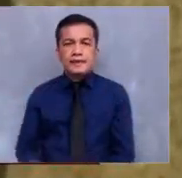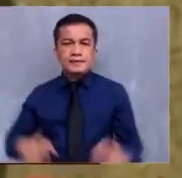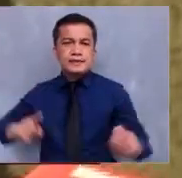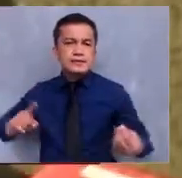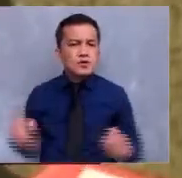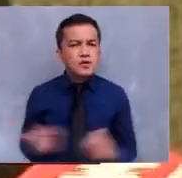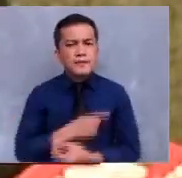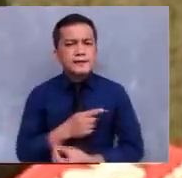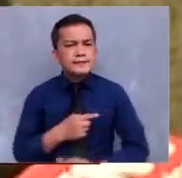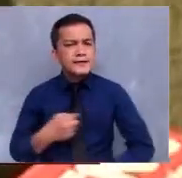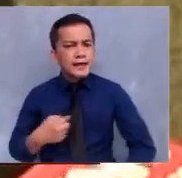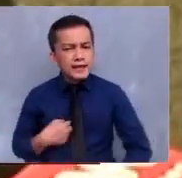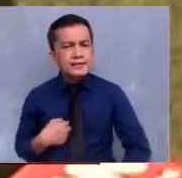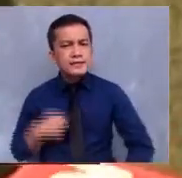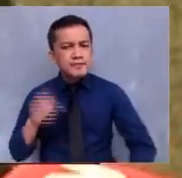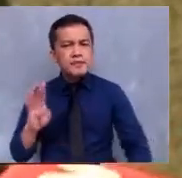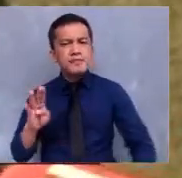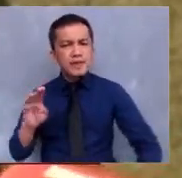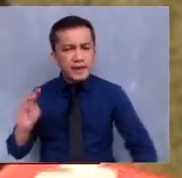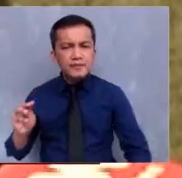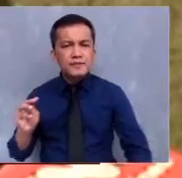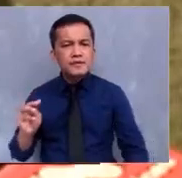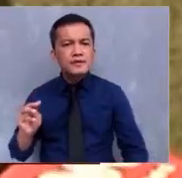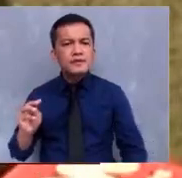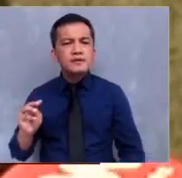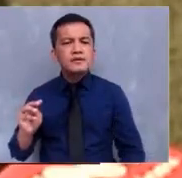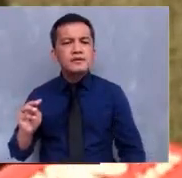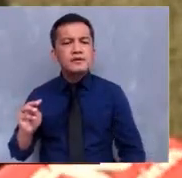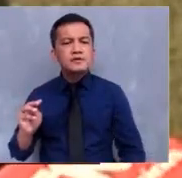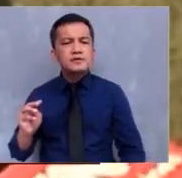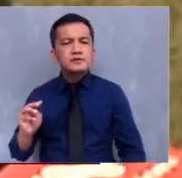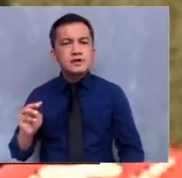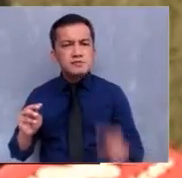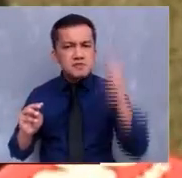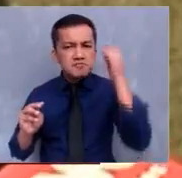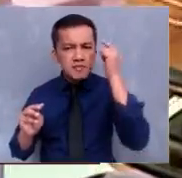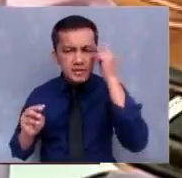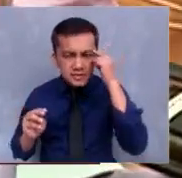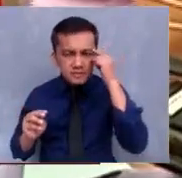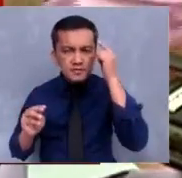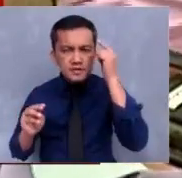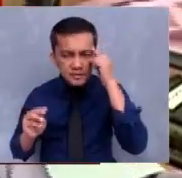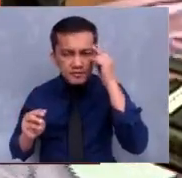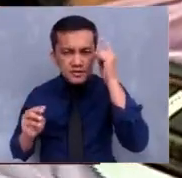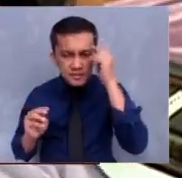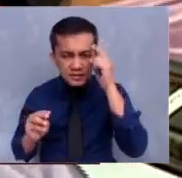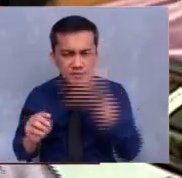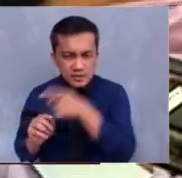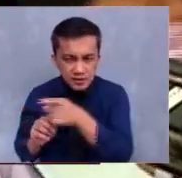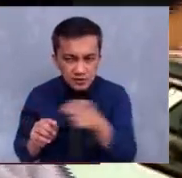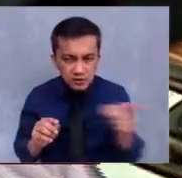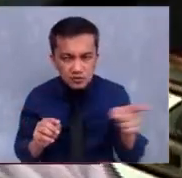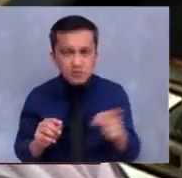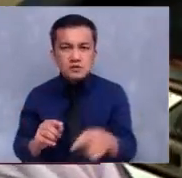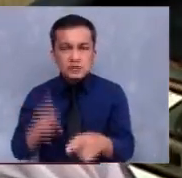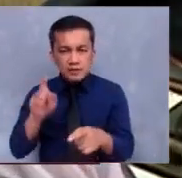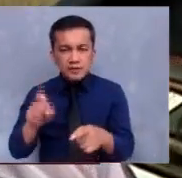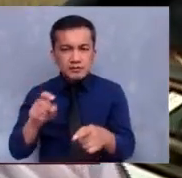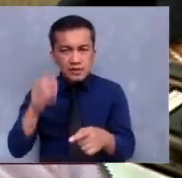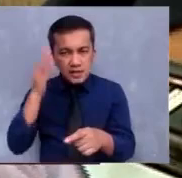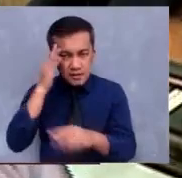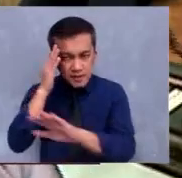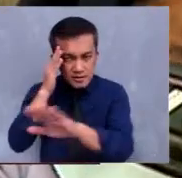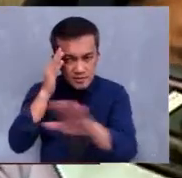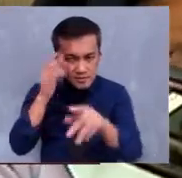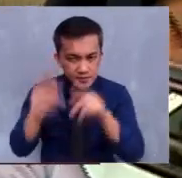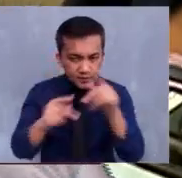akin si Bongbong Marcos. Mag-isip-isip kayo. Dapat malaman ng tao.